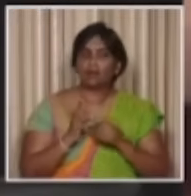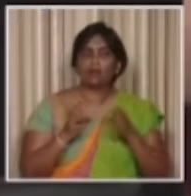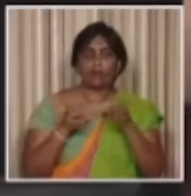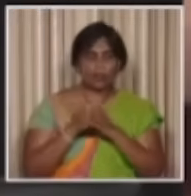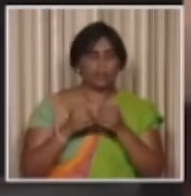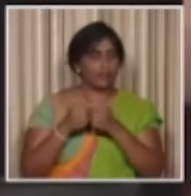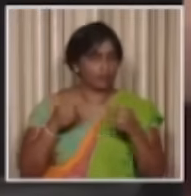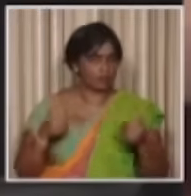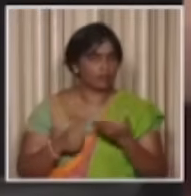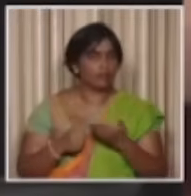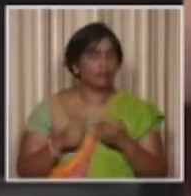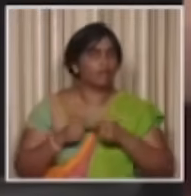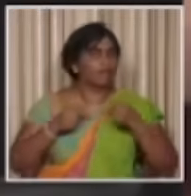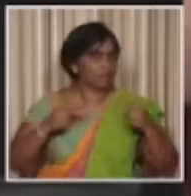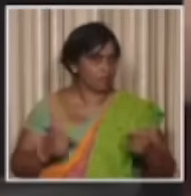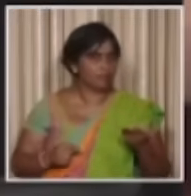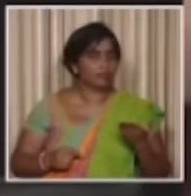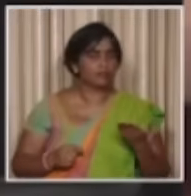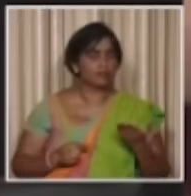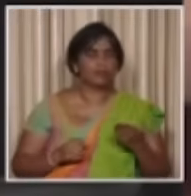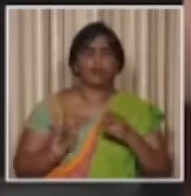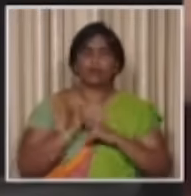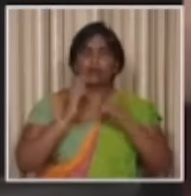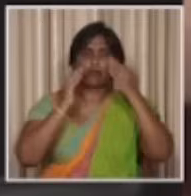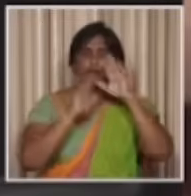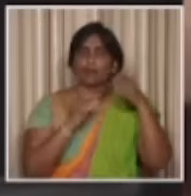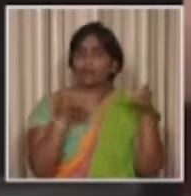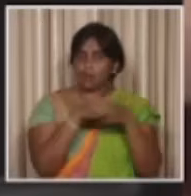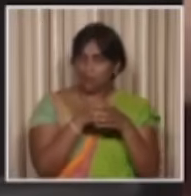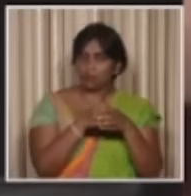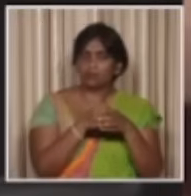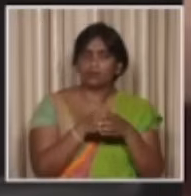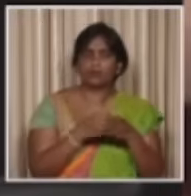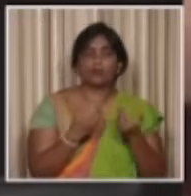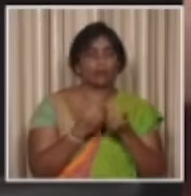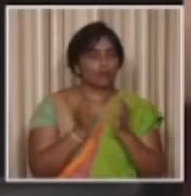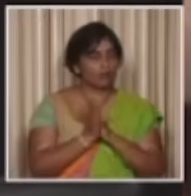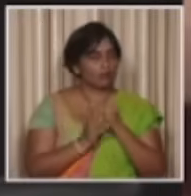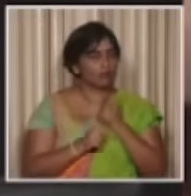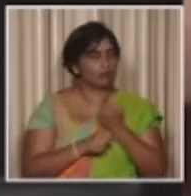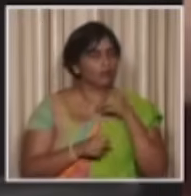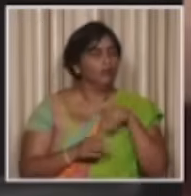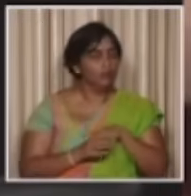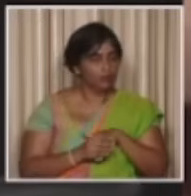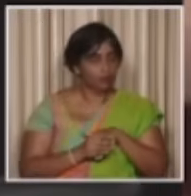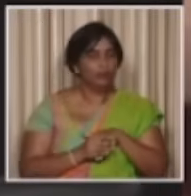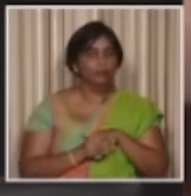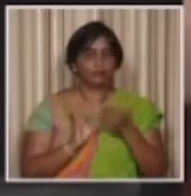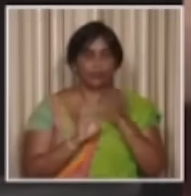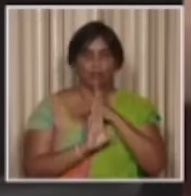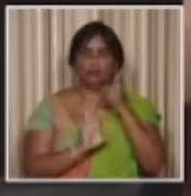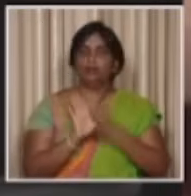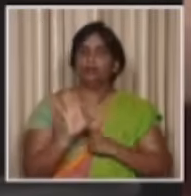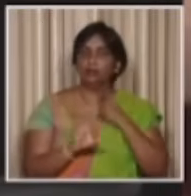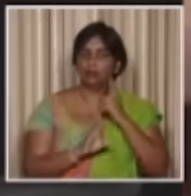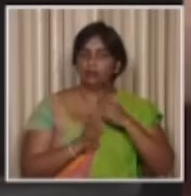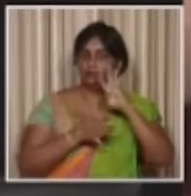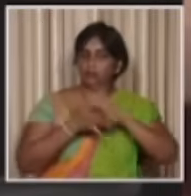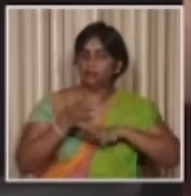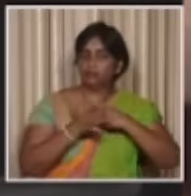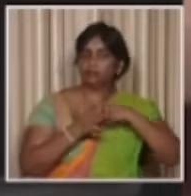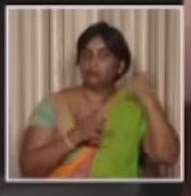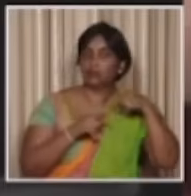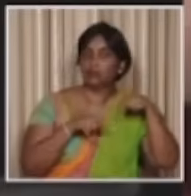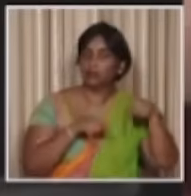පක්ෂයකද විපක්ෂයේද? නාමල් රාජපක්ෂ විපක්ෂයේද? තමුන්ගේ ආණ්ඩුව ගිය අවුරුද්දේ කරපු අයවැය